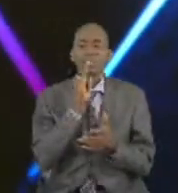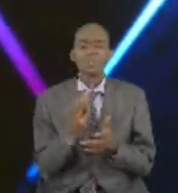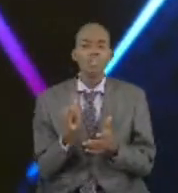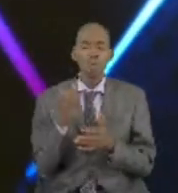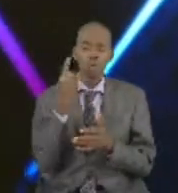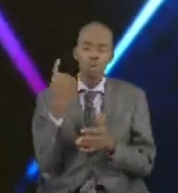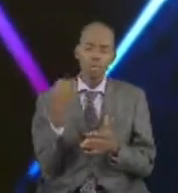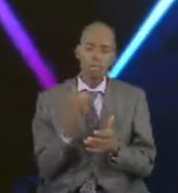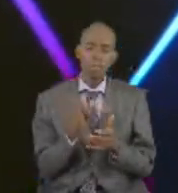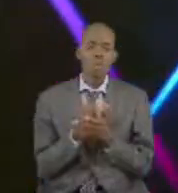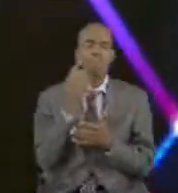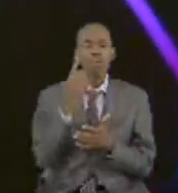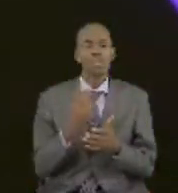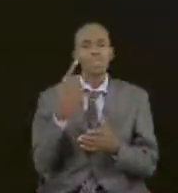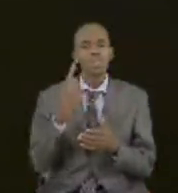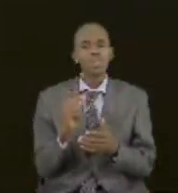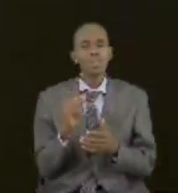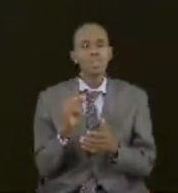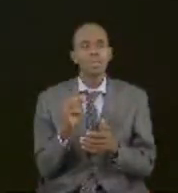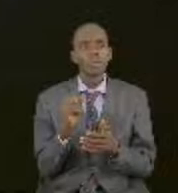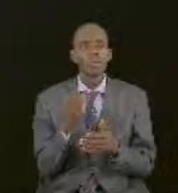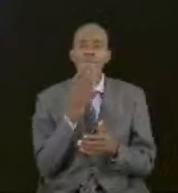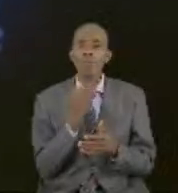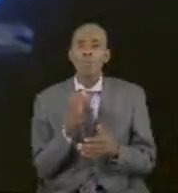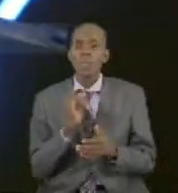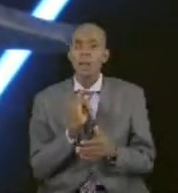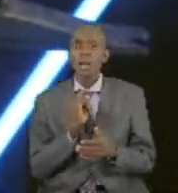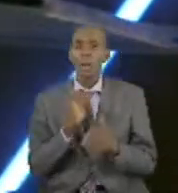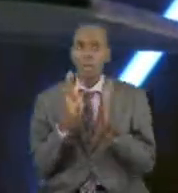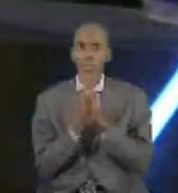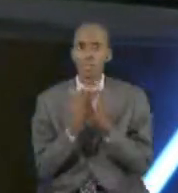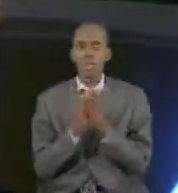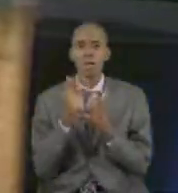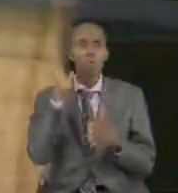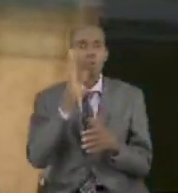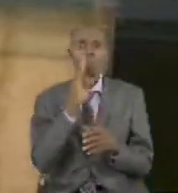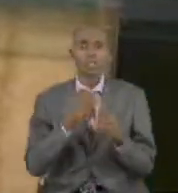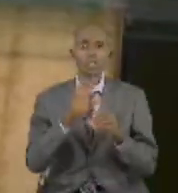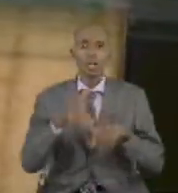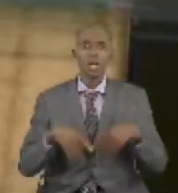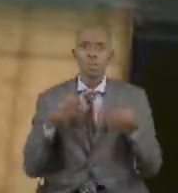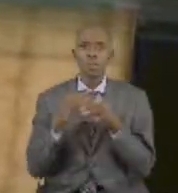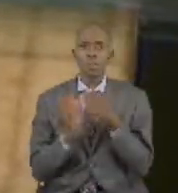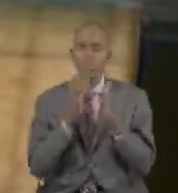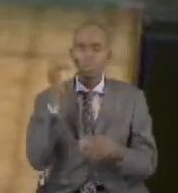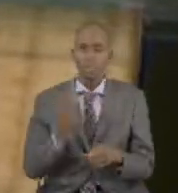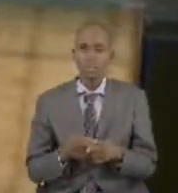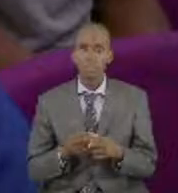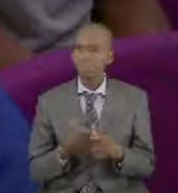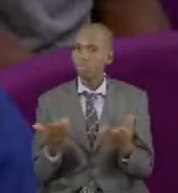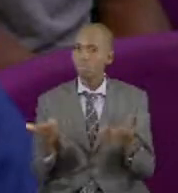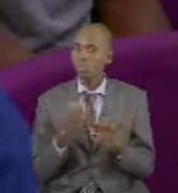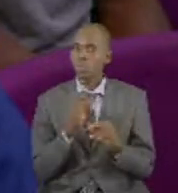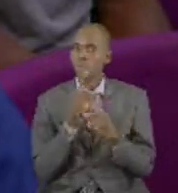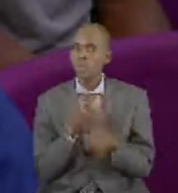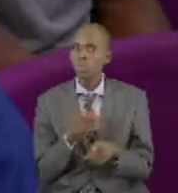où se trouve la vérité. Je prie que cela sera votre vie. Je ne peux plus entendre